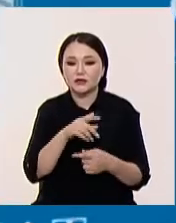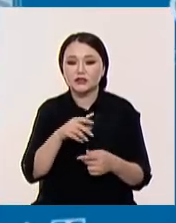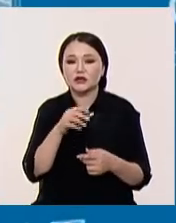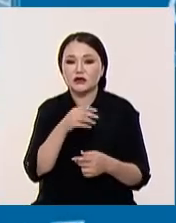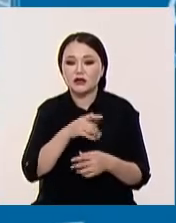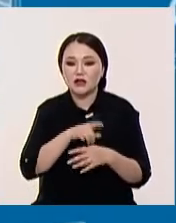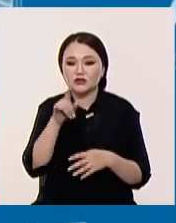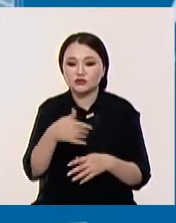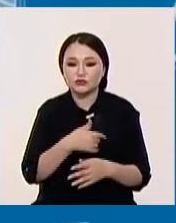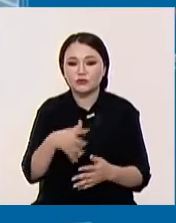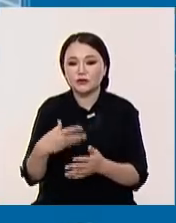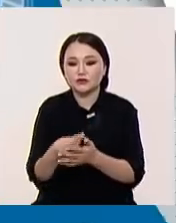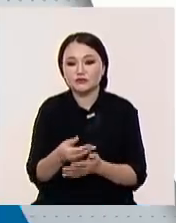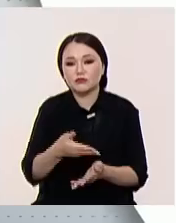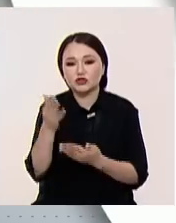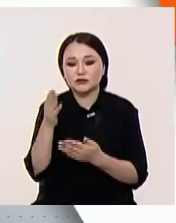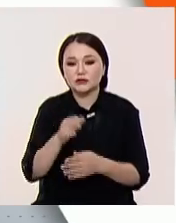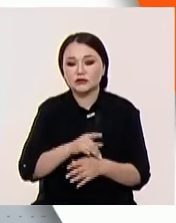ме, қалтамнан ақша төледі шабет.